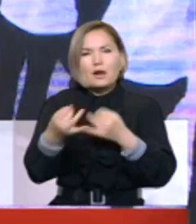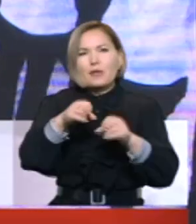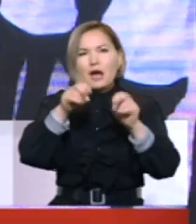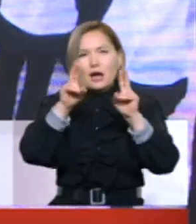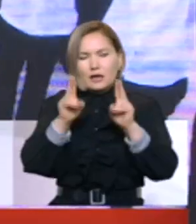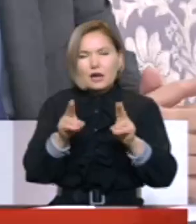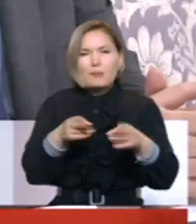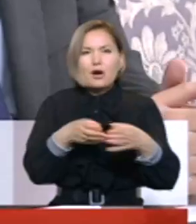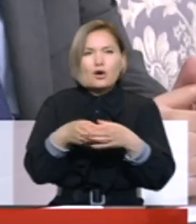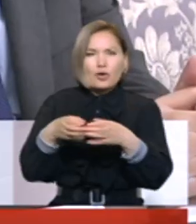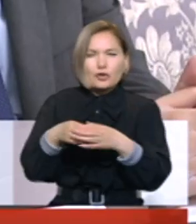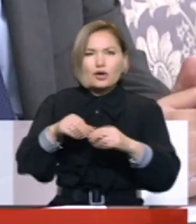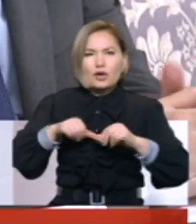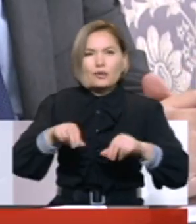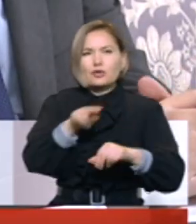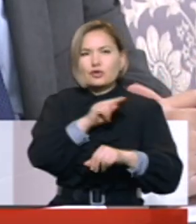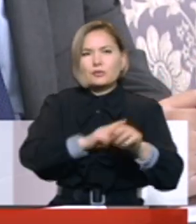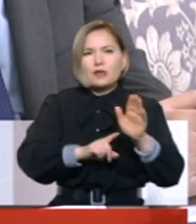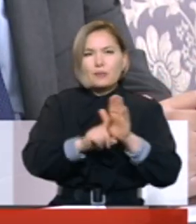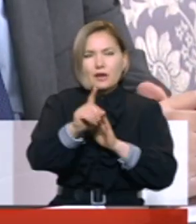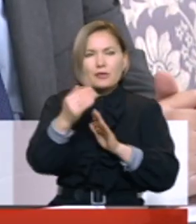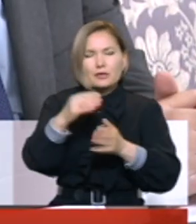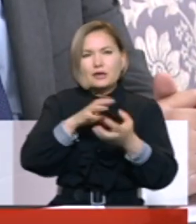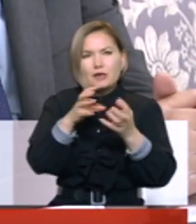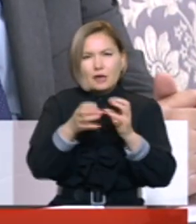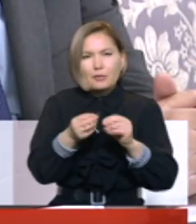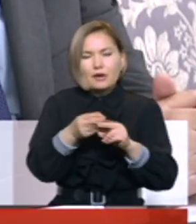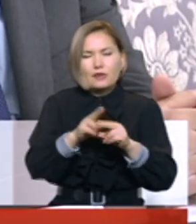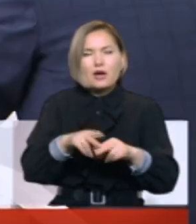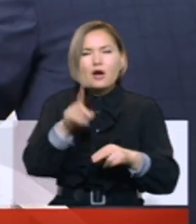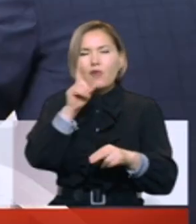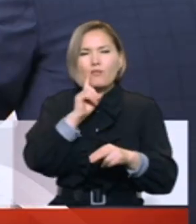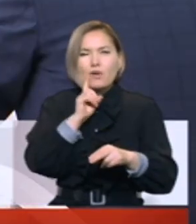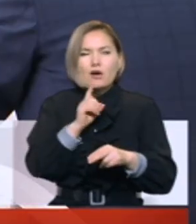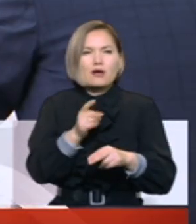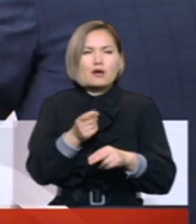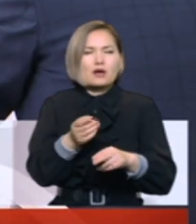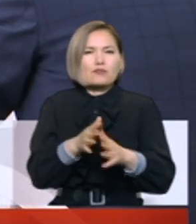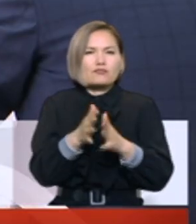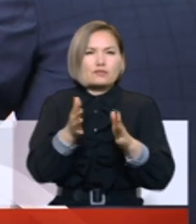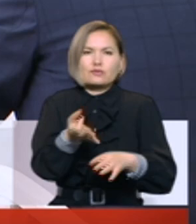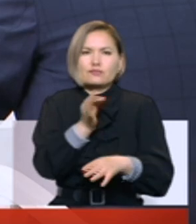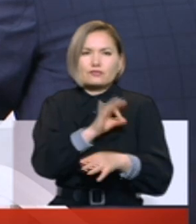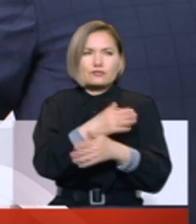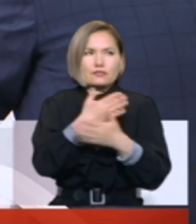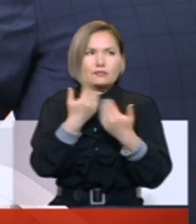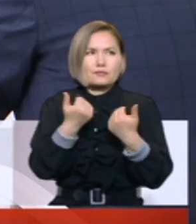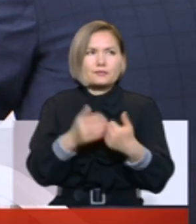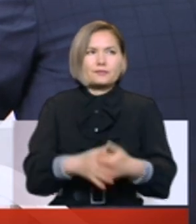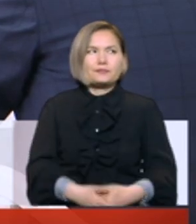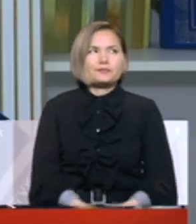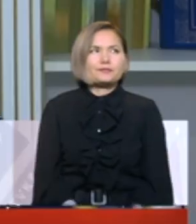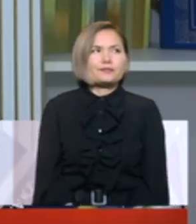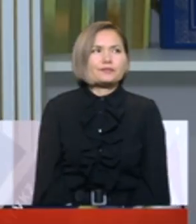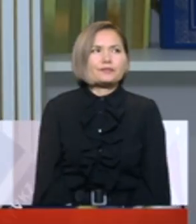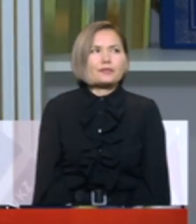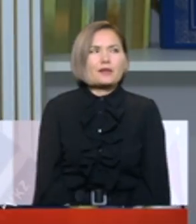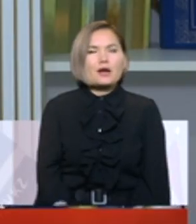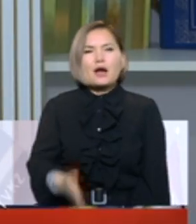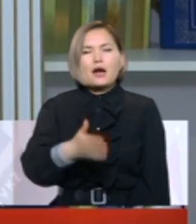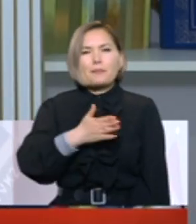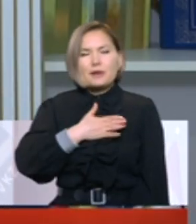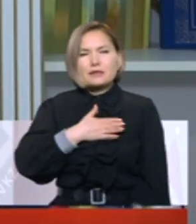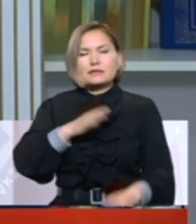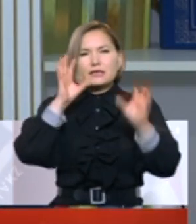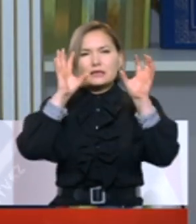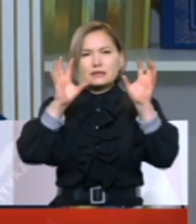арнайы сарапшылар тобы жұмыс істеп жатыр. Дегенмен нәтижесі көңіл көншітпейді. Біз заңның бар